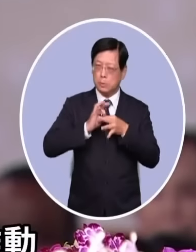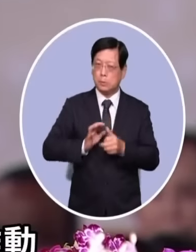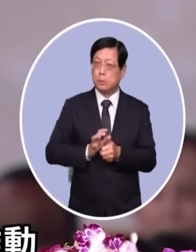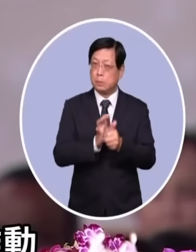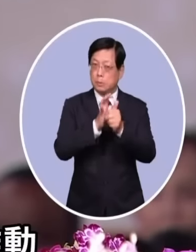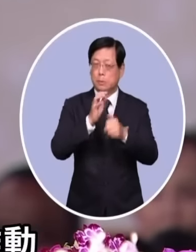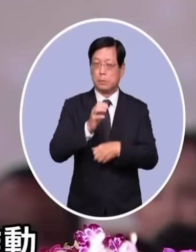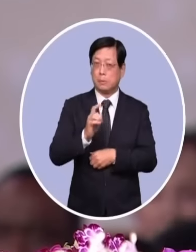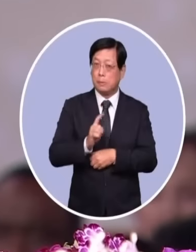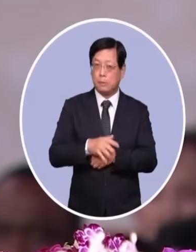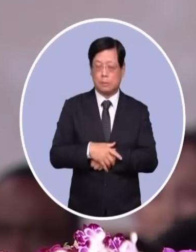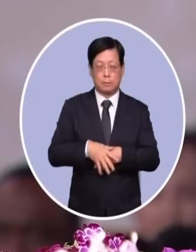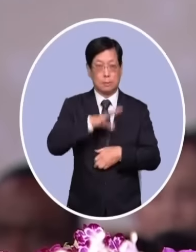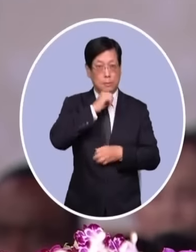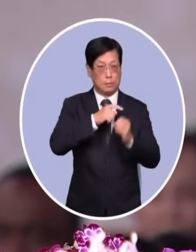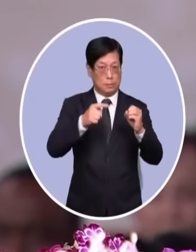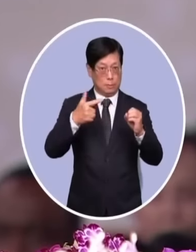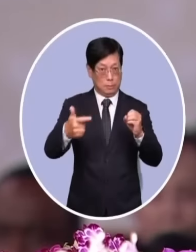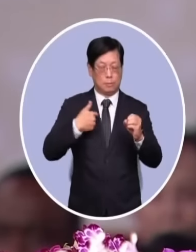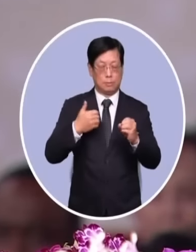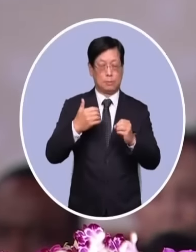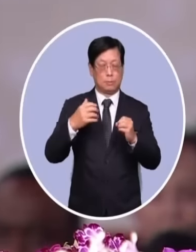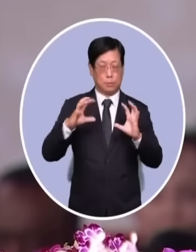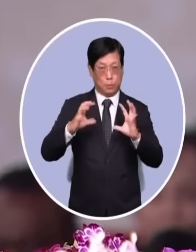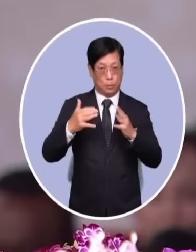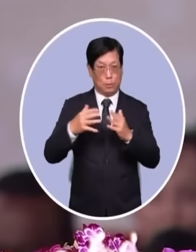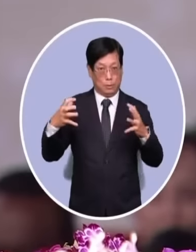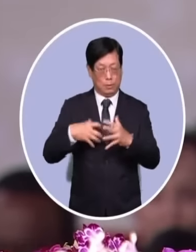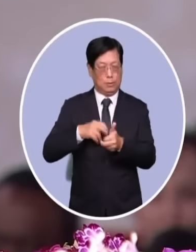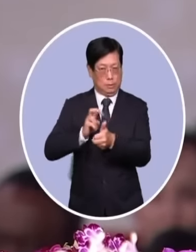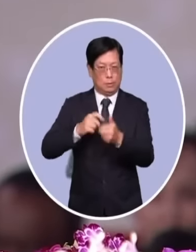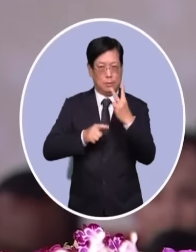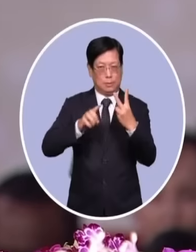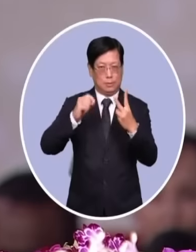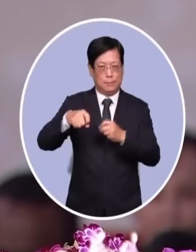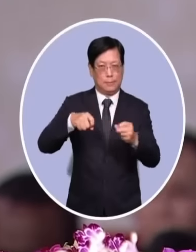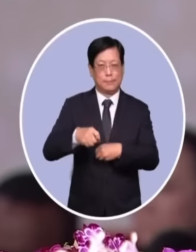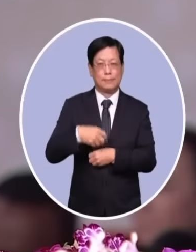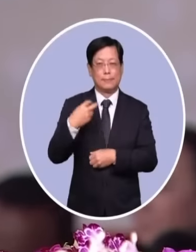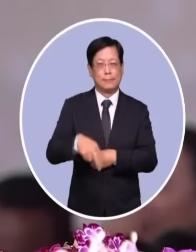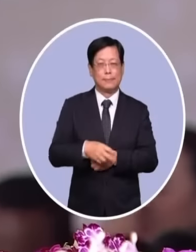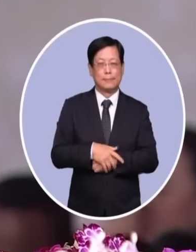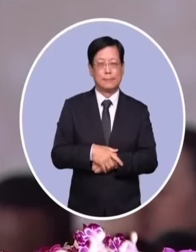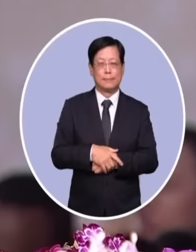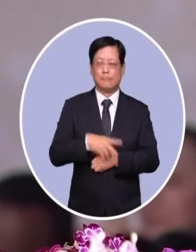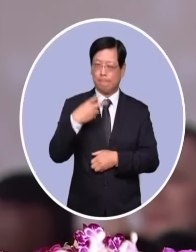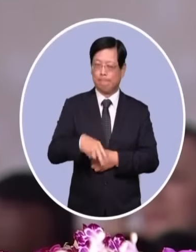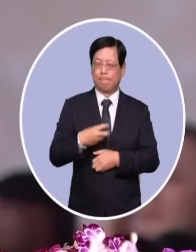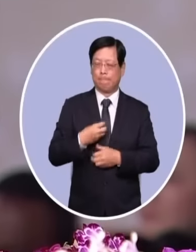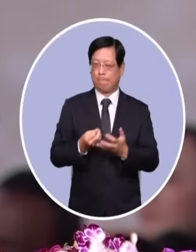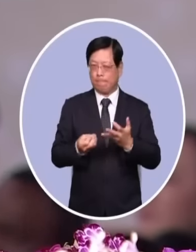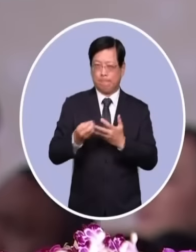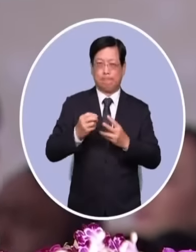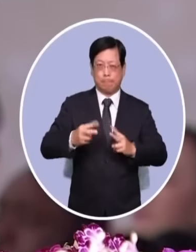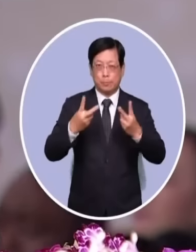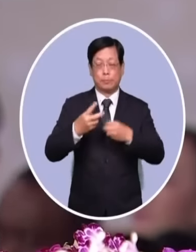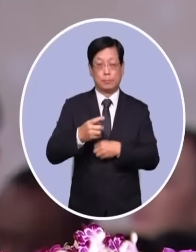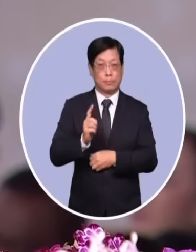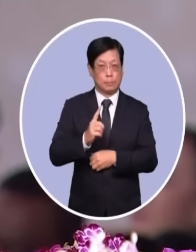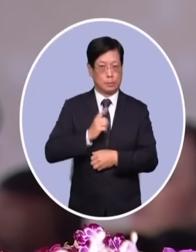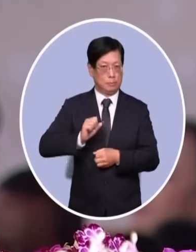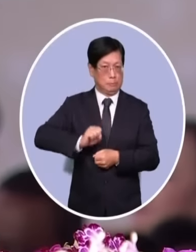动0到6岁国家一起养2.0，并且更进一步，我们已